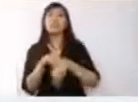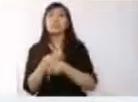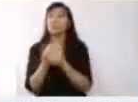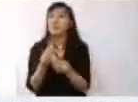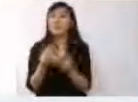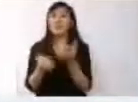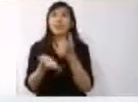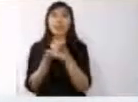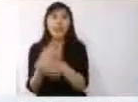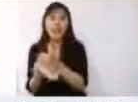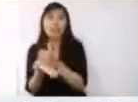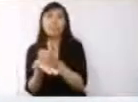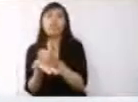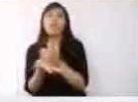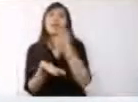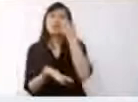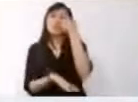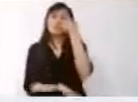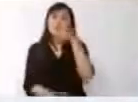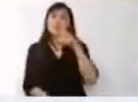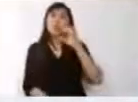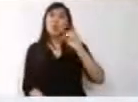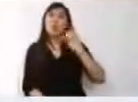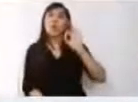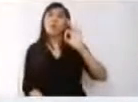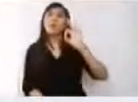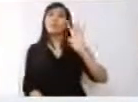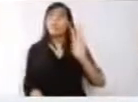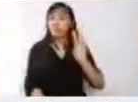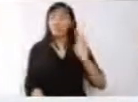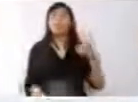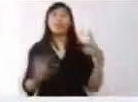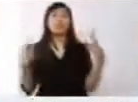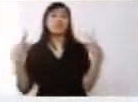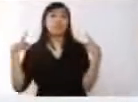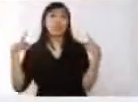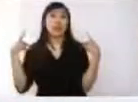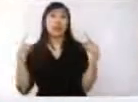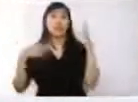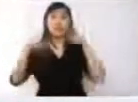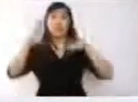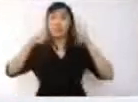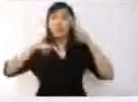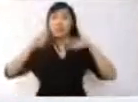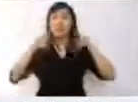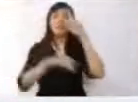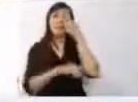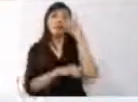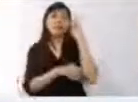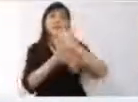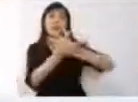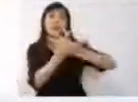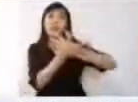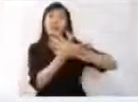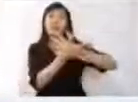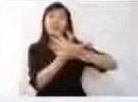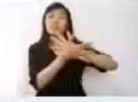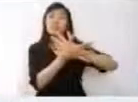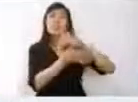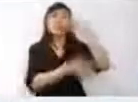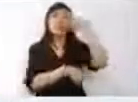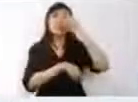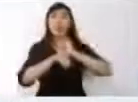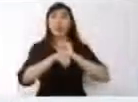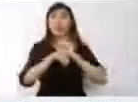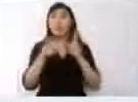massive repatriation doon sa Diamond Princess po, no, yung ating cruise ship na nakadock dito po sa Port of Yokohama. Simula